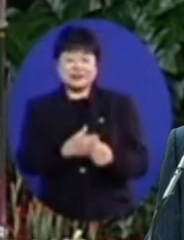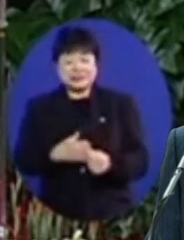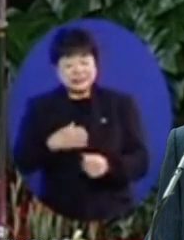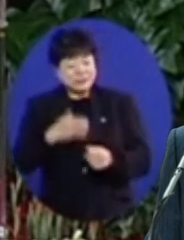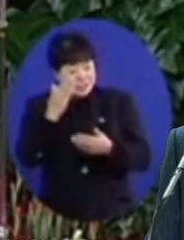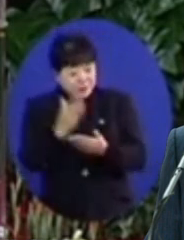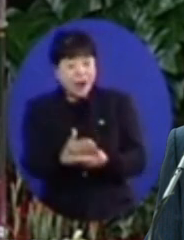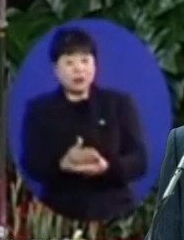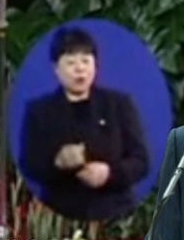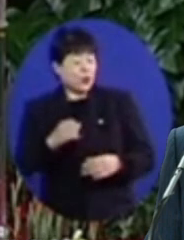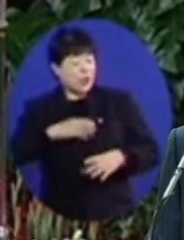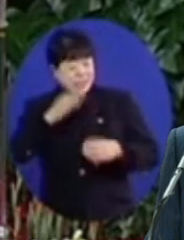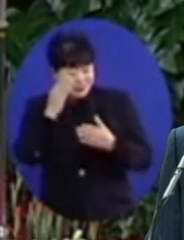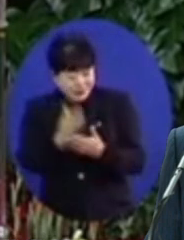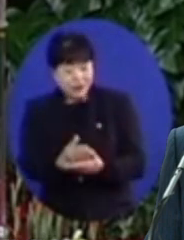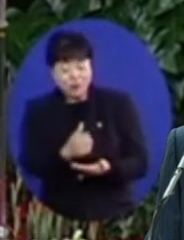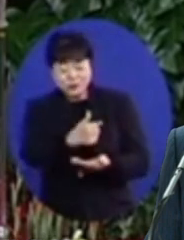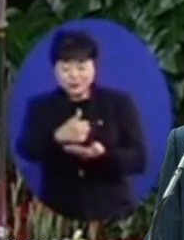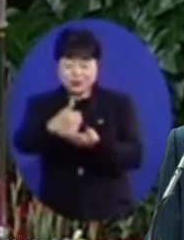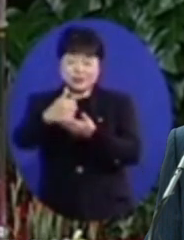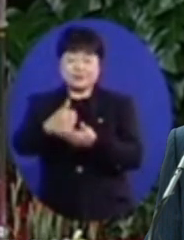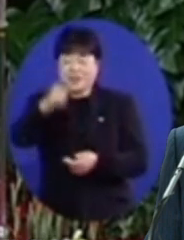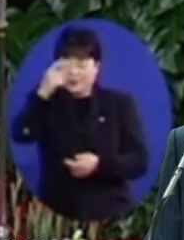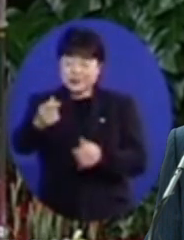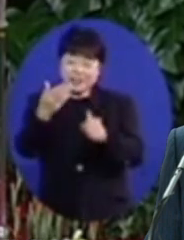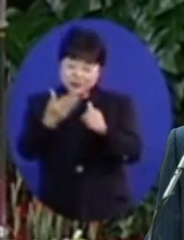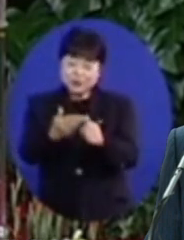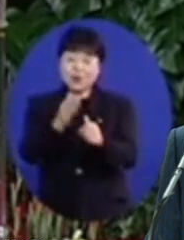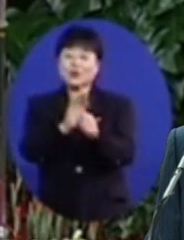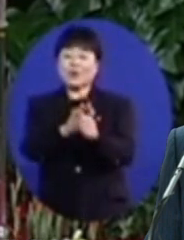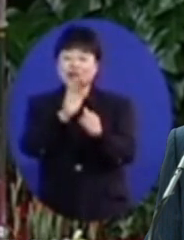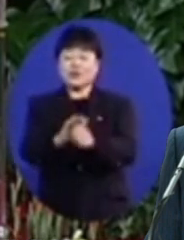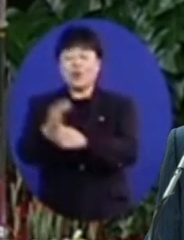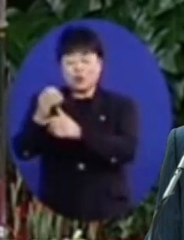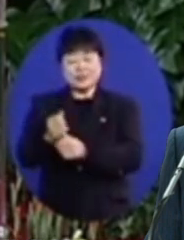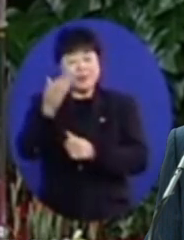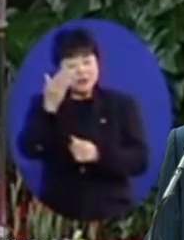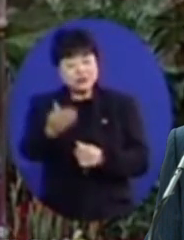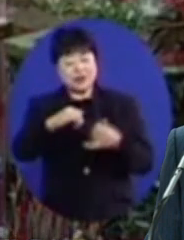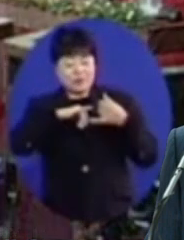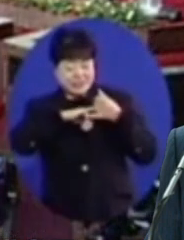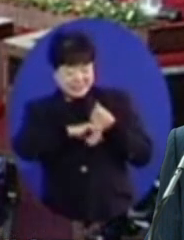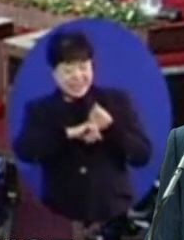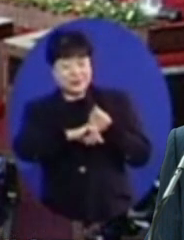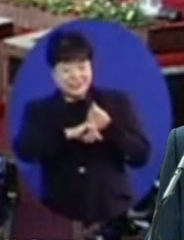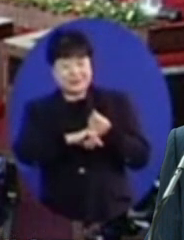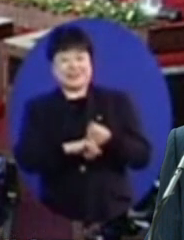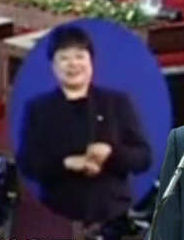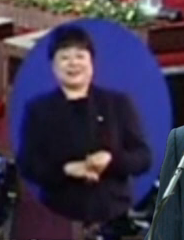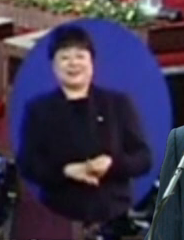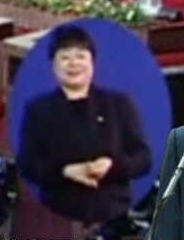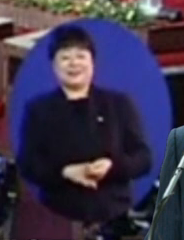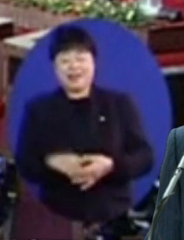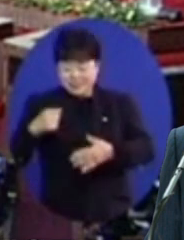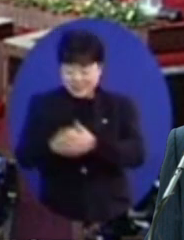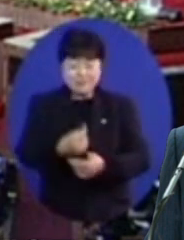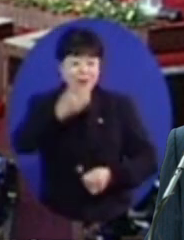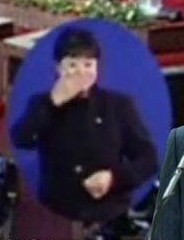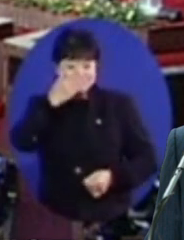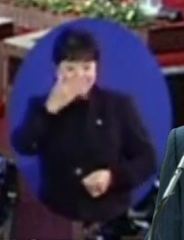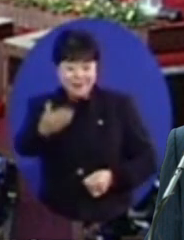근심도 하지 말고 놀라지 말고 주님이 부치게 해주고 도와주고 붙들어 주겠다고 약속하신 것이니 우리가 얼마나 담대할 수 있는